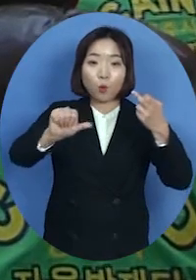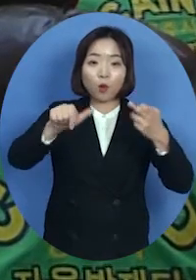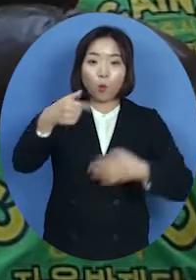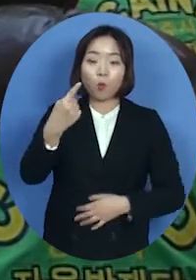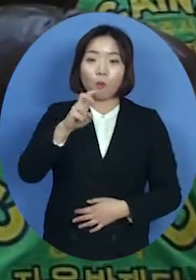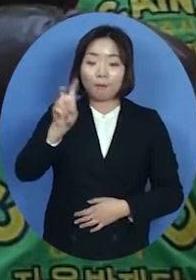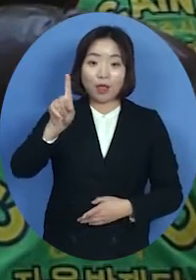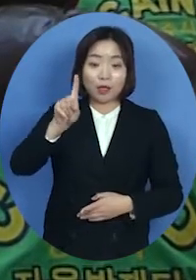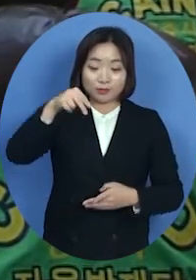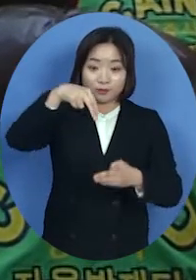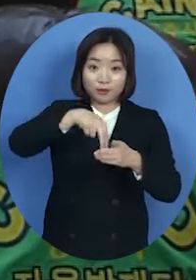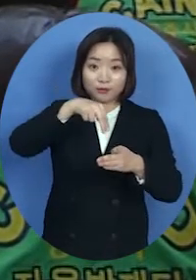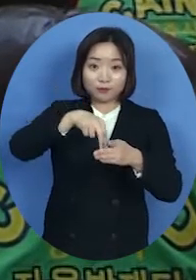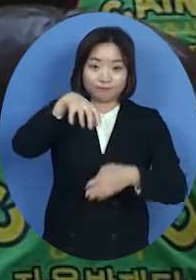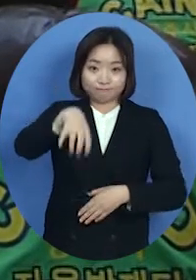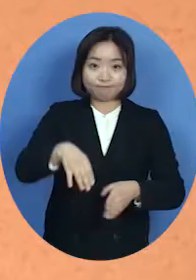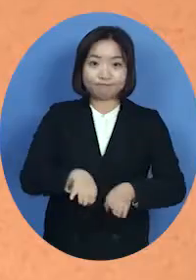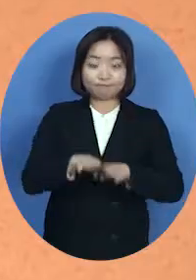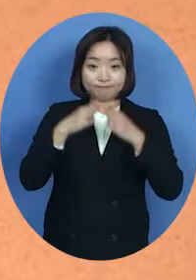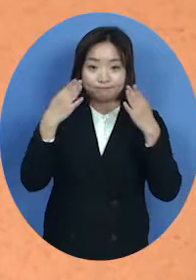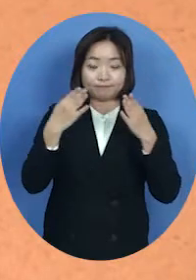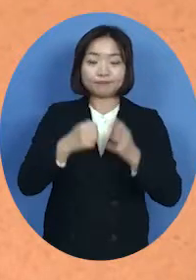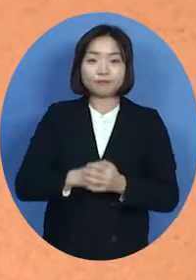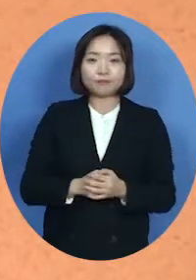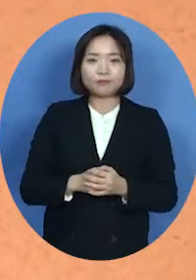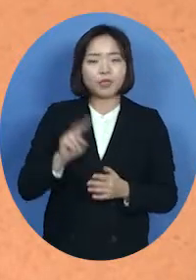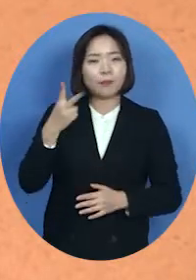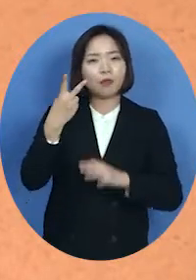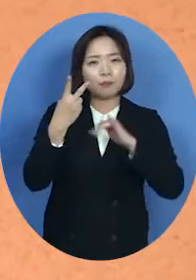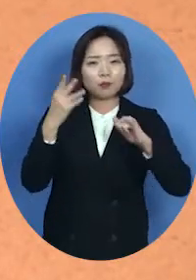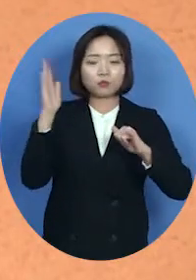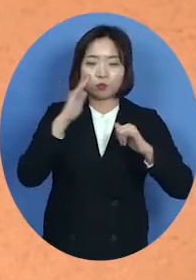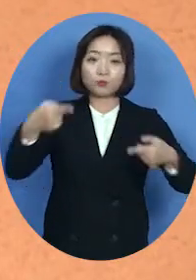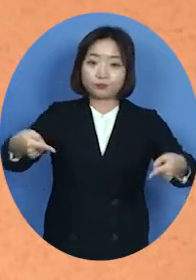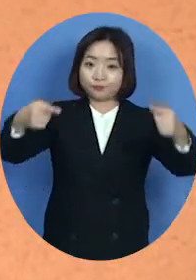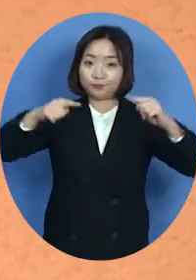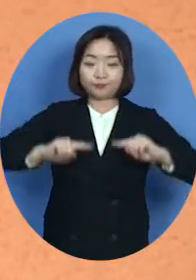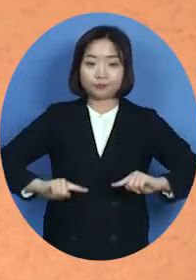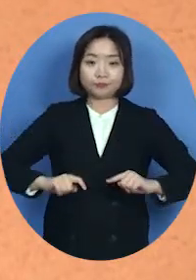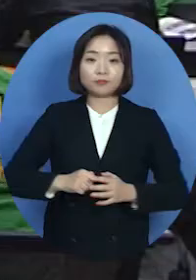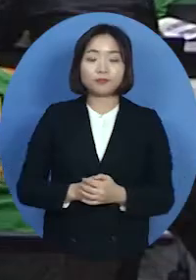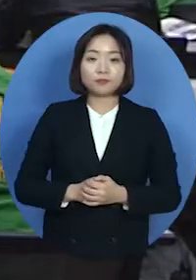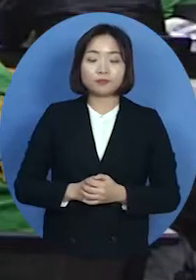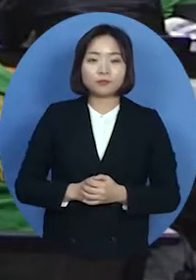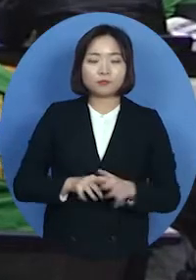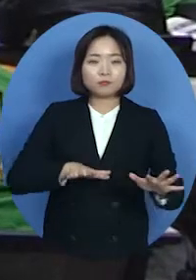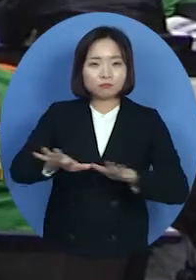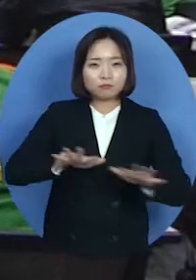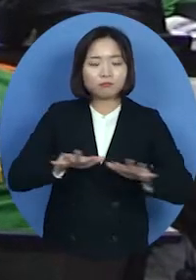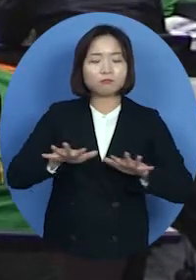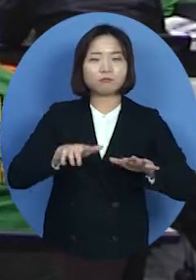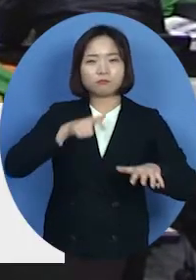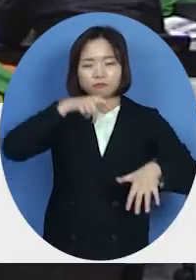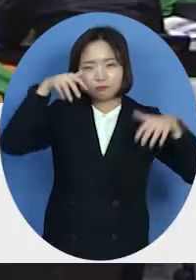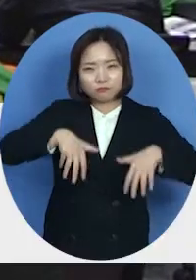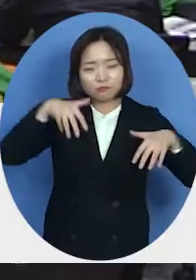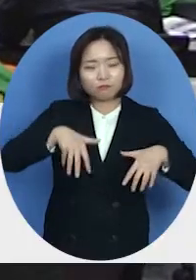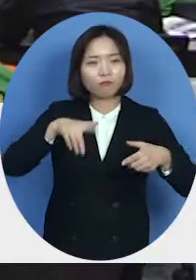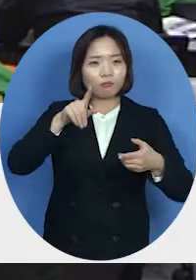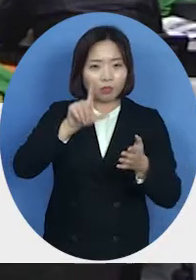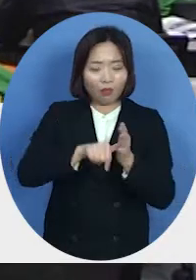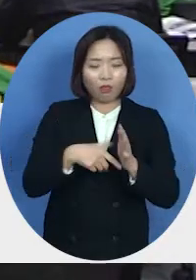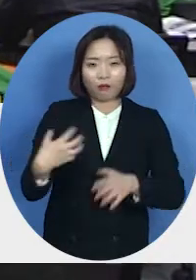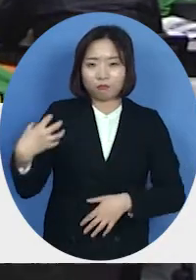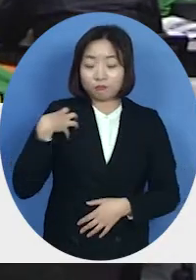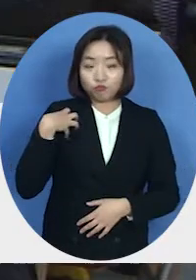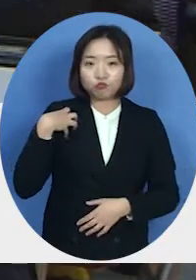지난 5일 고마 아트센터에서 열린 이번 회 사 능 자율 방제 단원 200여명이 참석한 가운데 자연재해의 대한 자율 방제